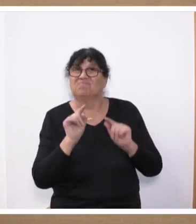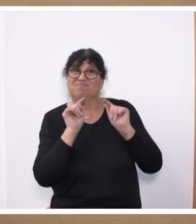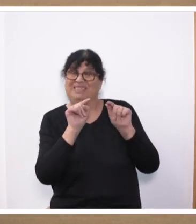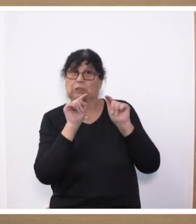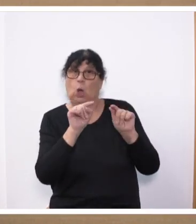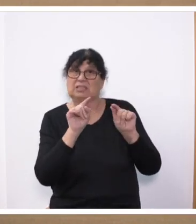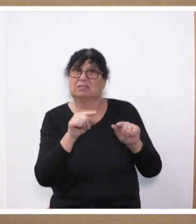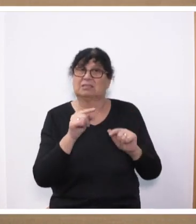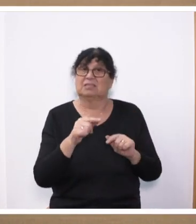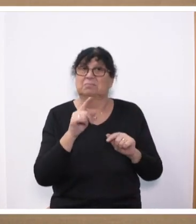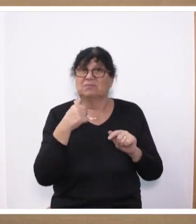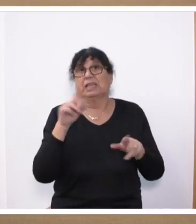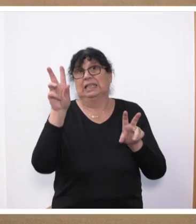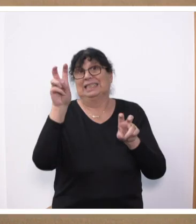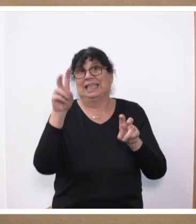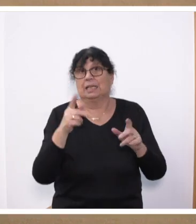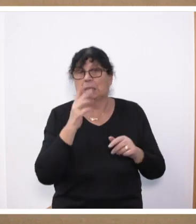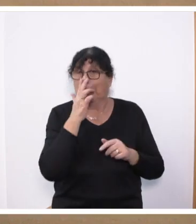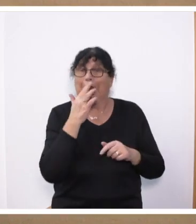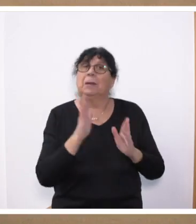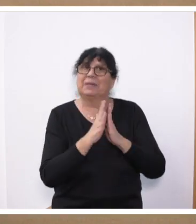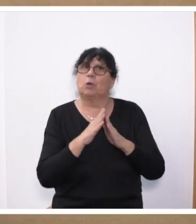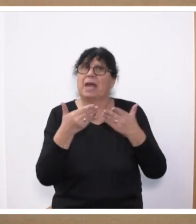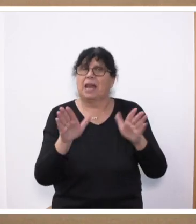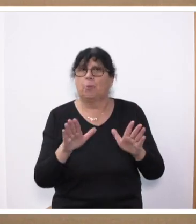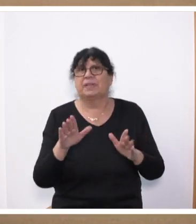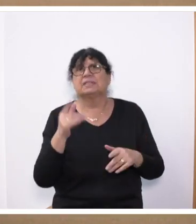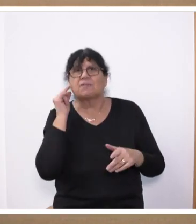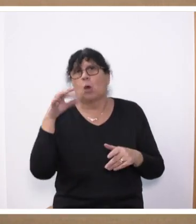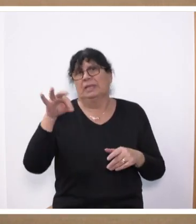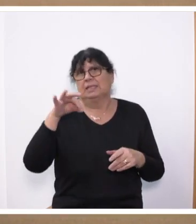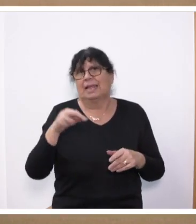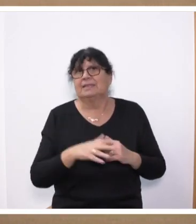wird er zitiert, und ich bitte um Erlaubnis, Frau Präsidentin, mit